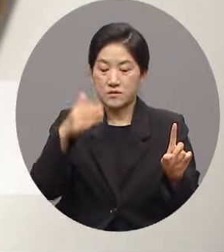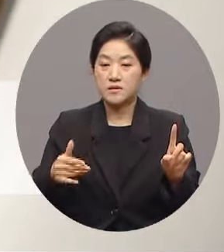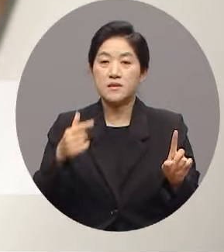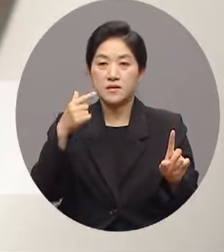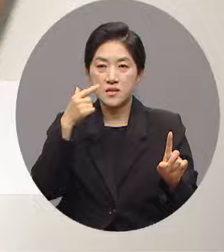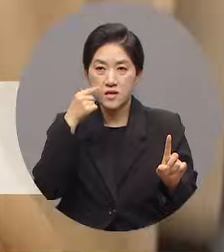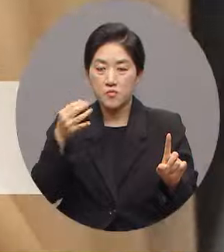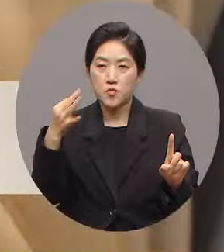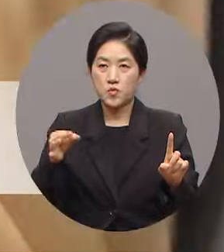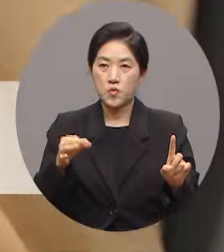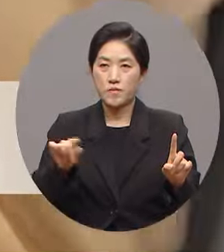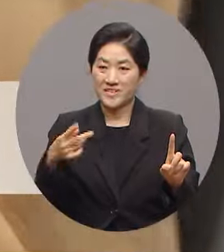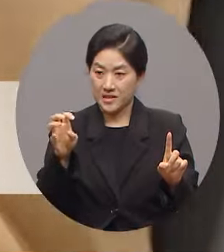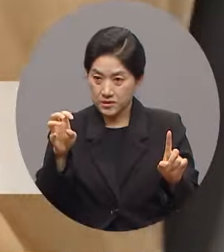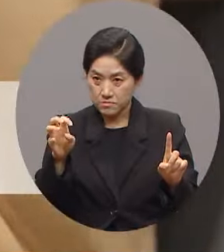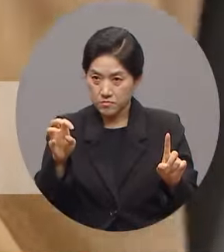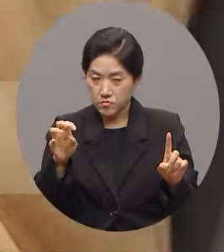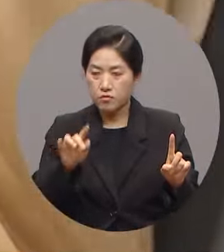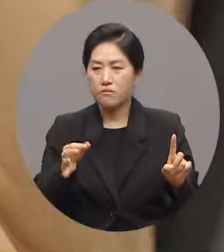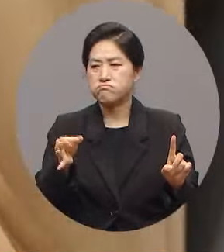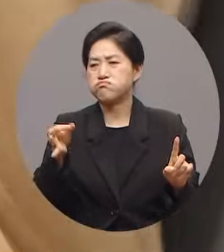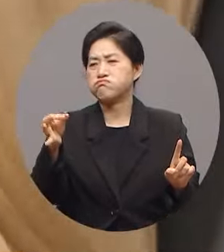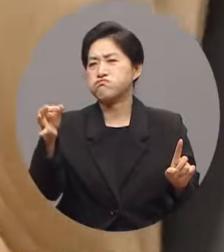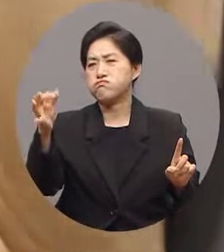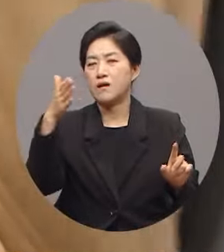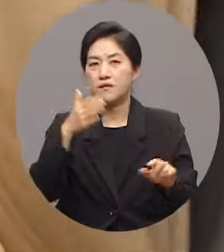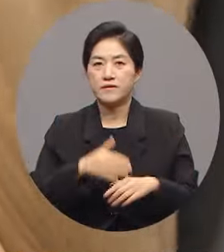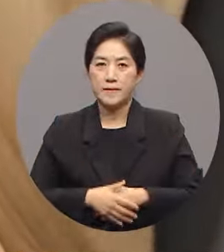140엔 대였지만 이후 꾸준히 상승했습니다